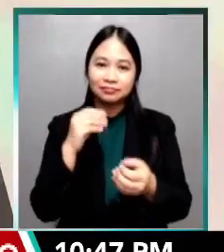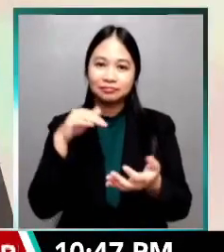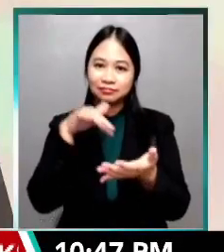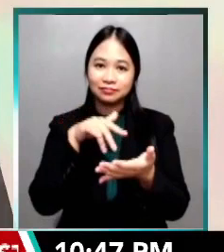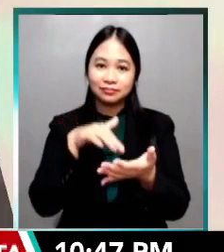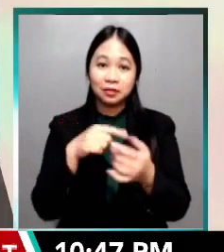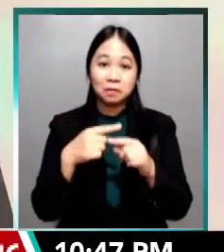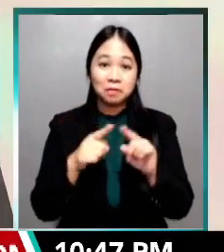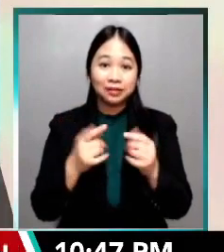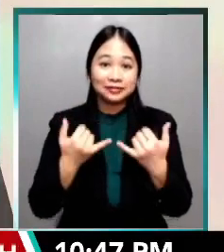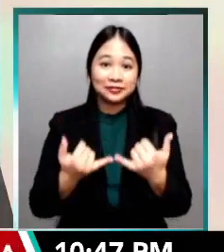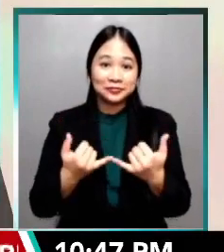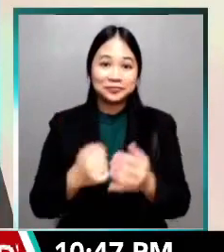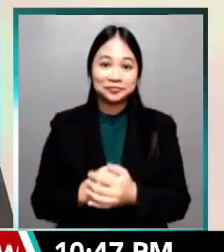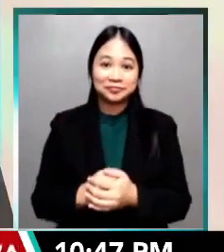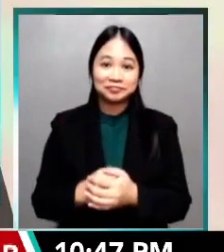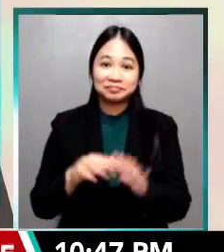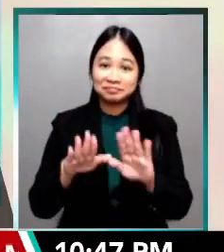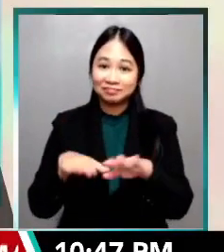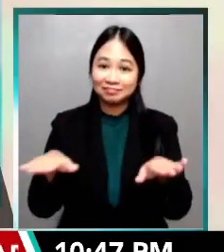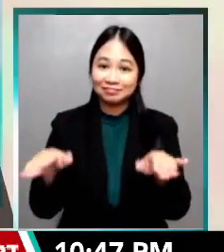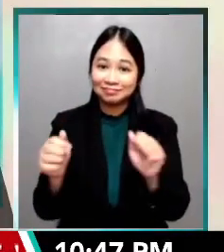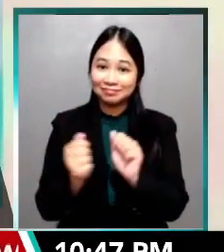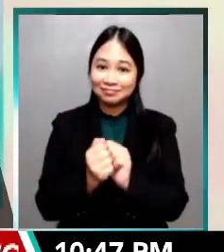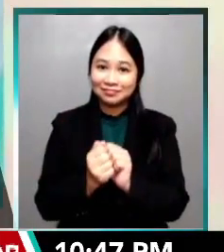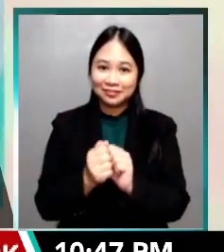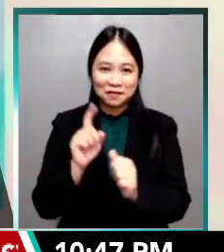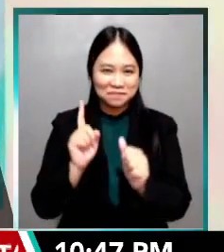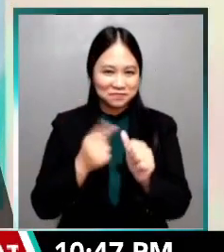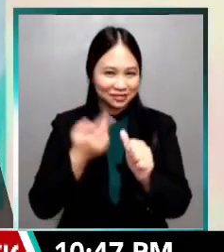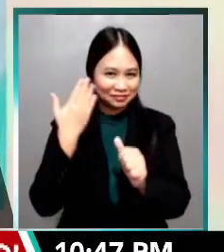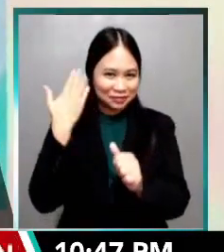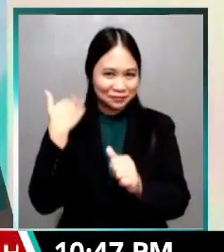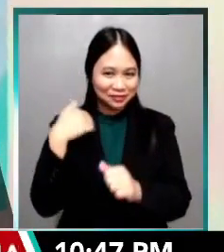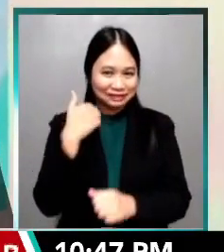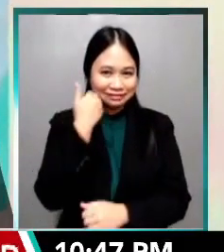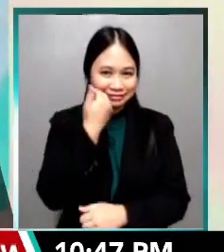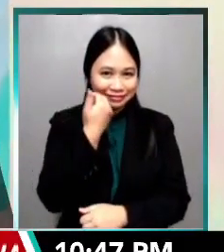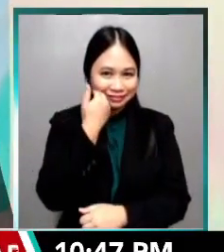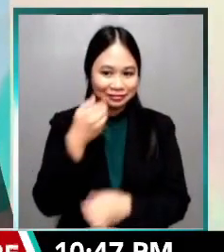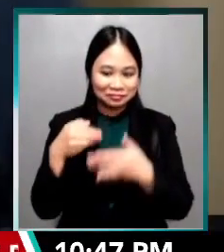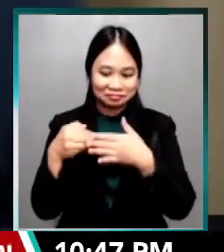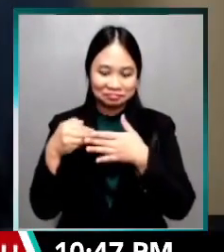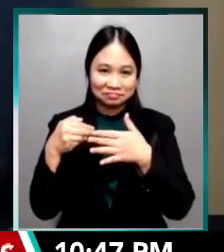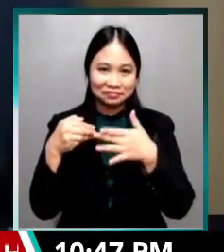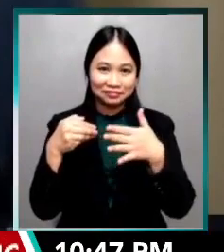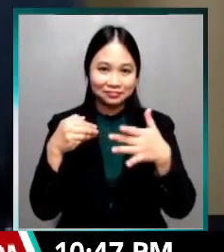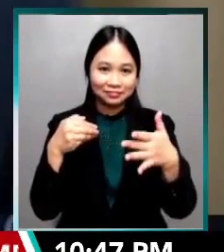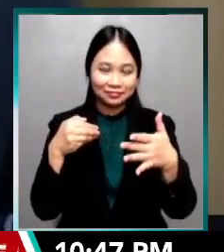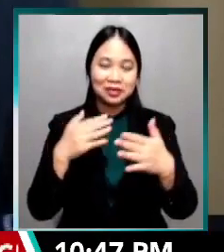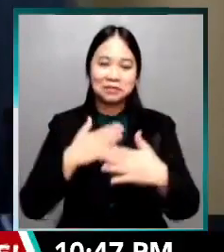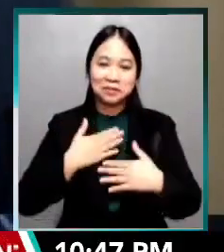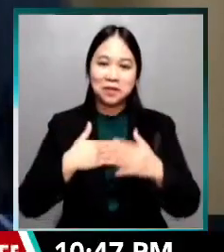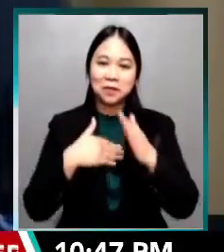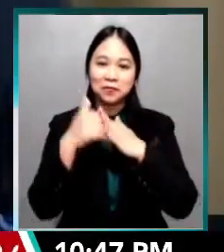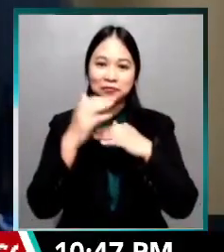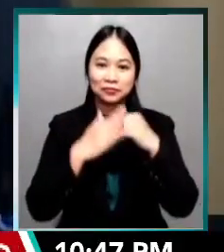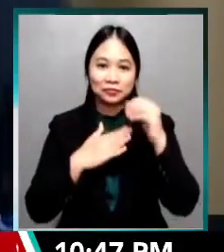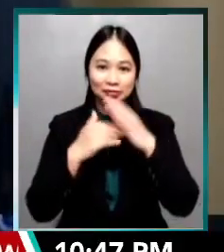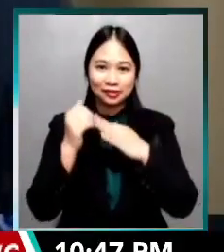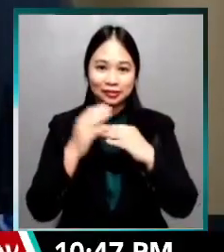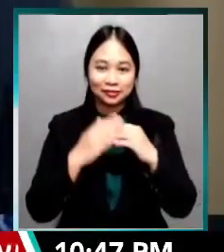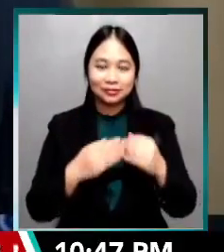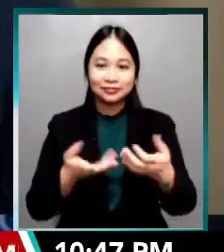ang naging tawag sa kanya. Noong una nahihiya po, pero nung tumagal naman po, naging okay po siya. Madali po siyang makasabay sa aming